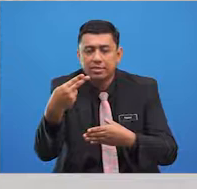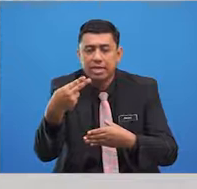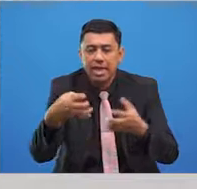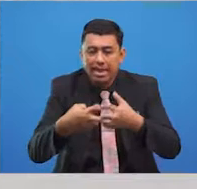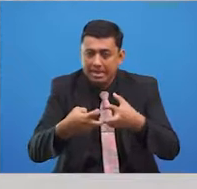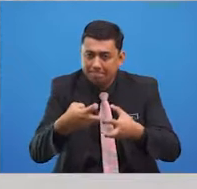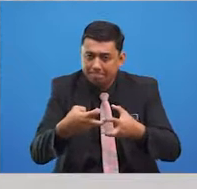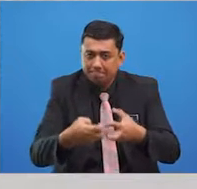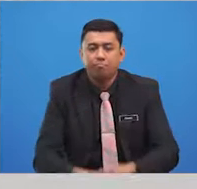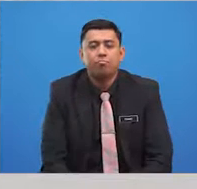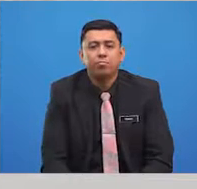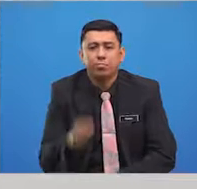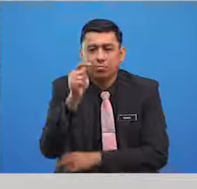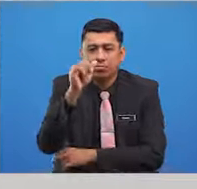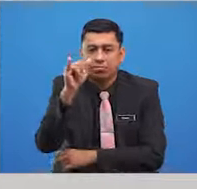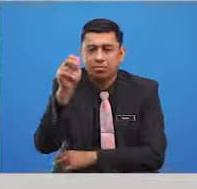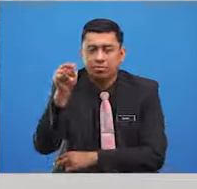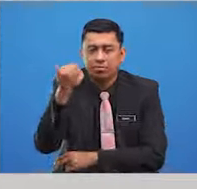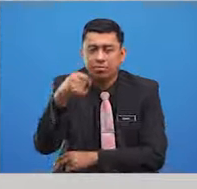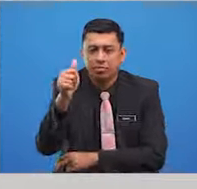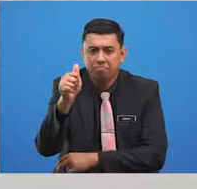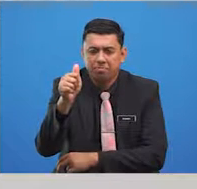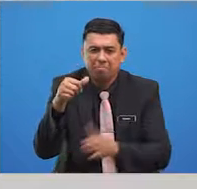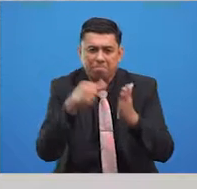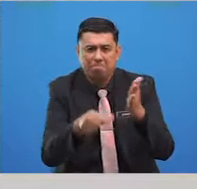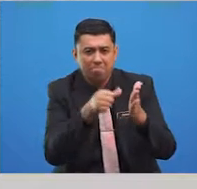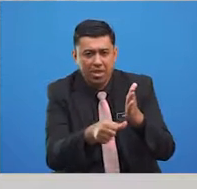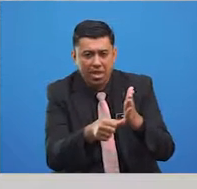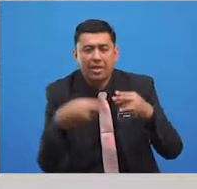murid-murid, tinja haiwan bermaksud najis haiwan.